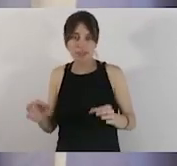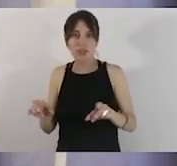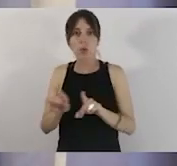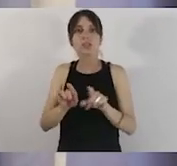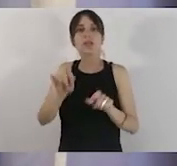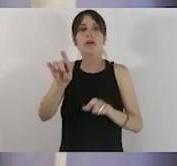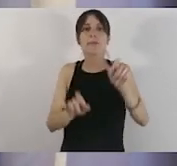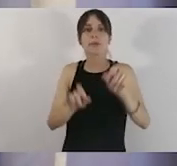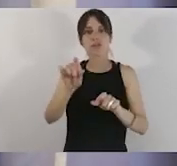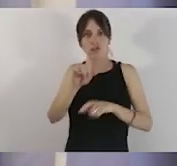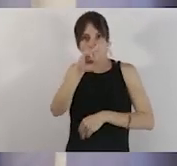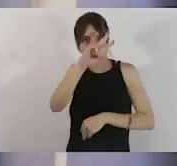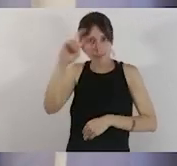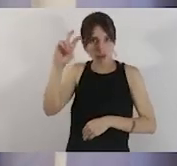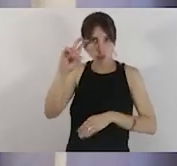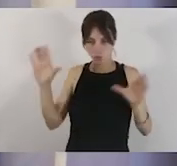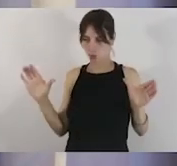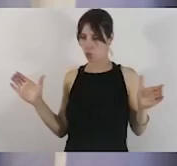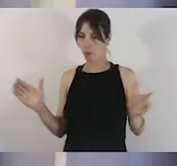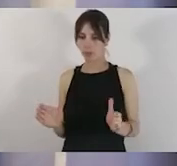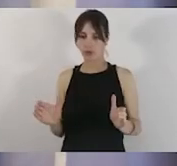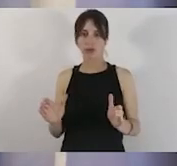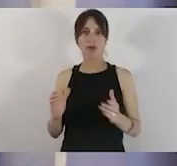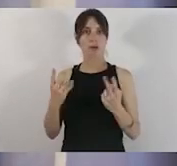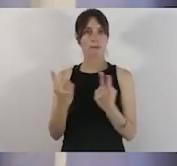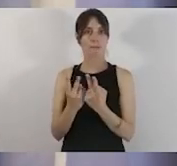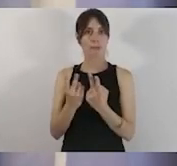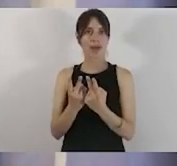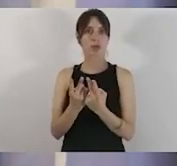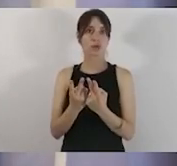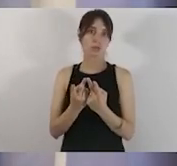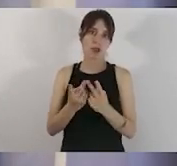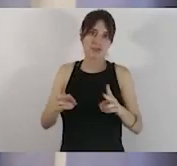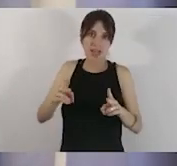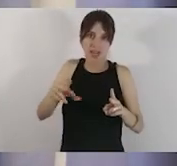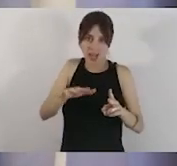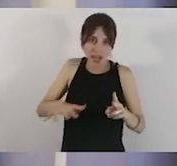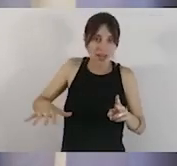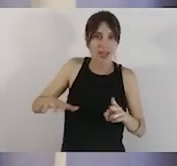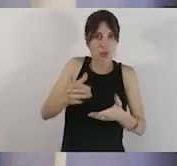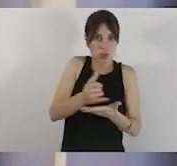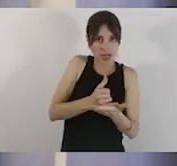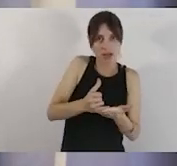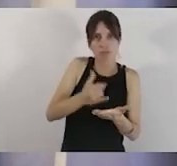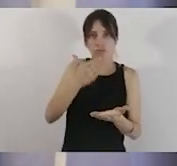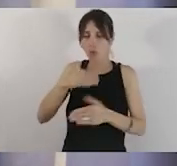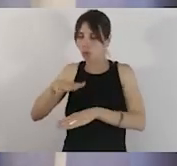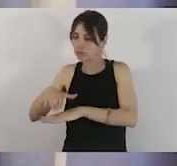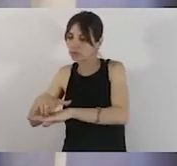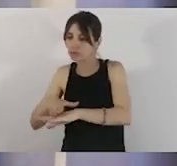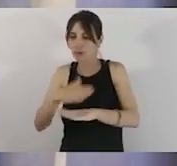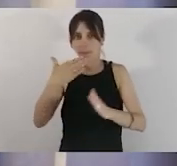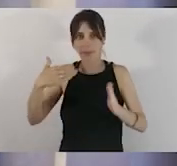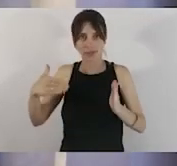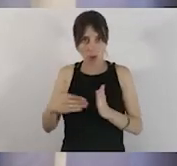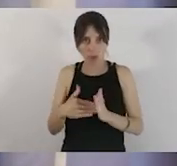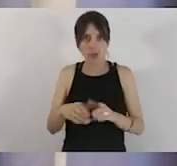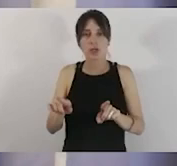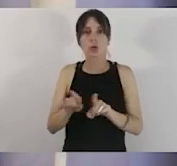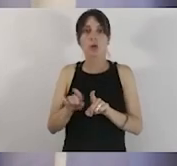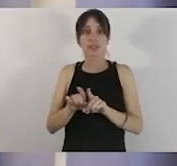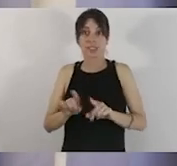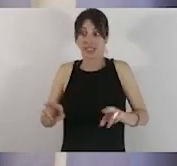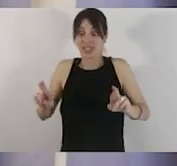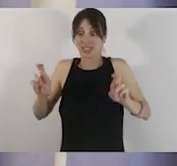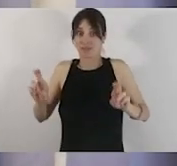la ville, donc pour une meilleure surveillance, une meilleure sensibilisation. Cela marche ensemble avec, j'espère que les